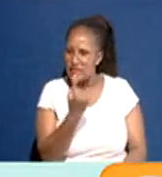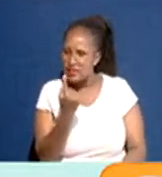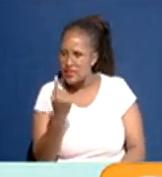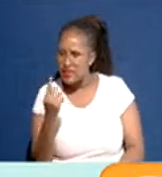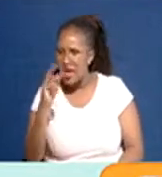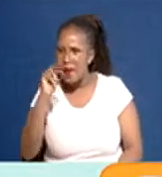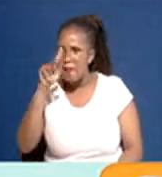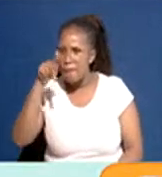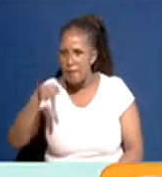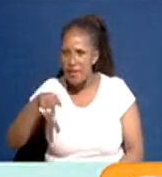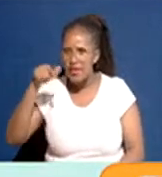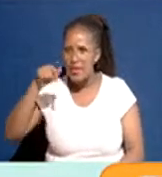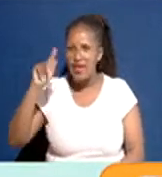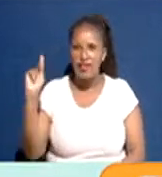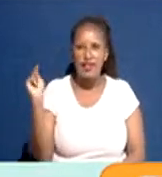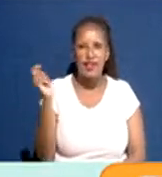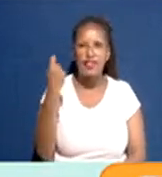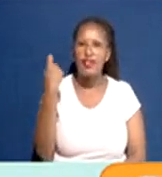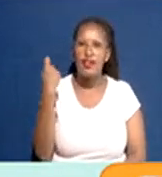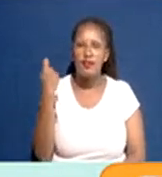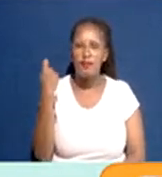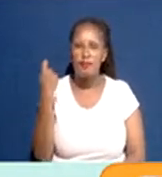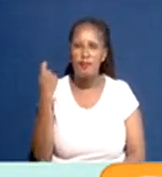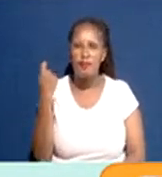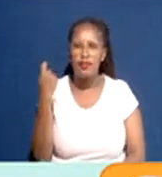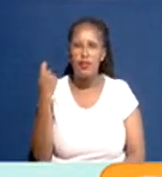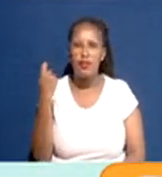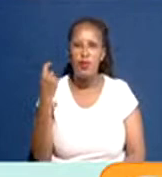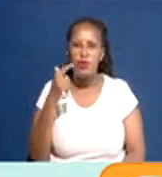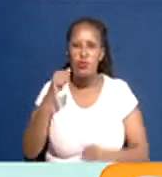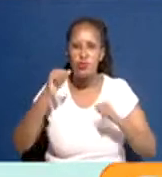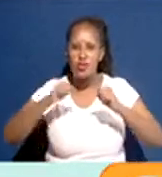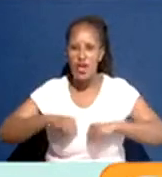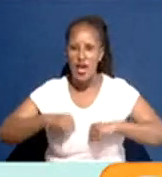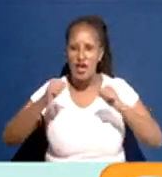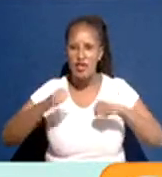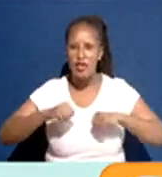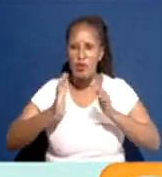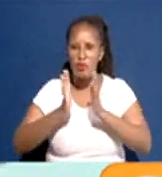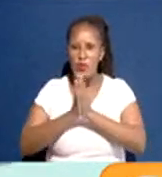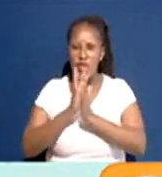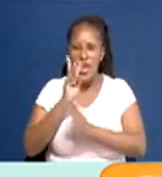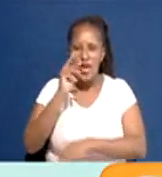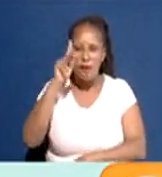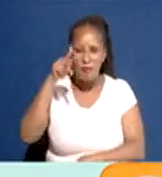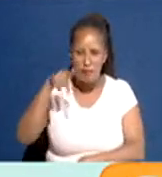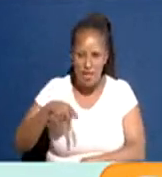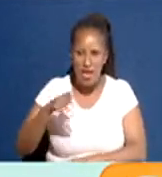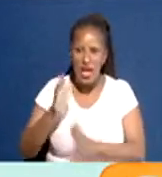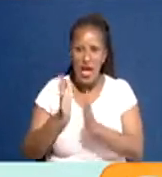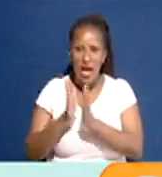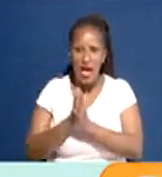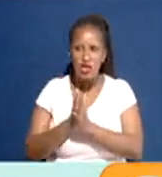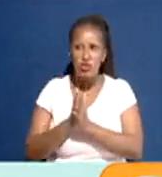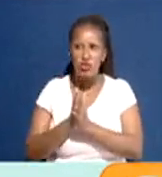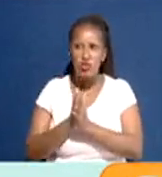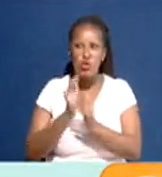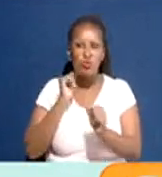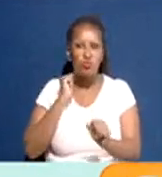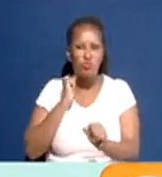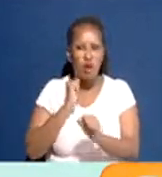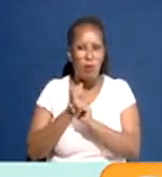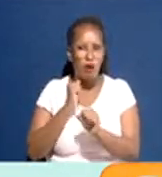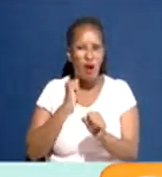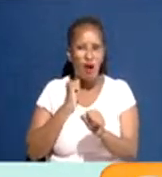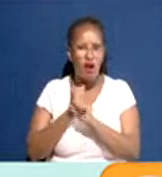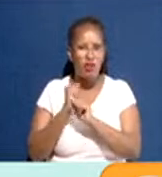katika taifa letu la Kenya tutakubaliana na wao na tutako invest